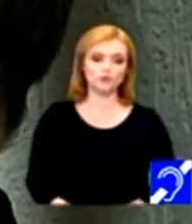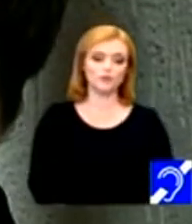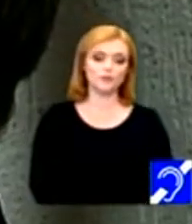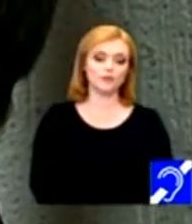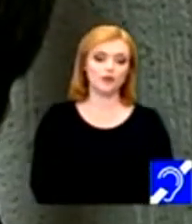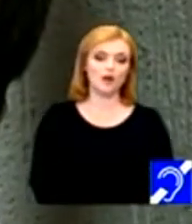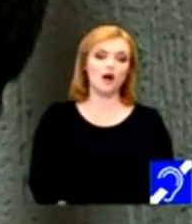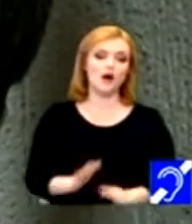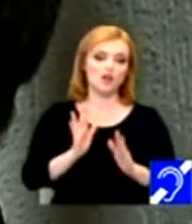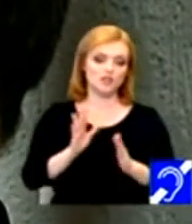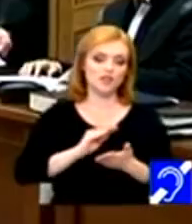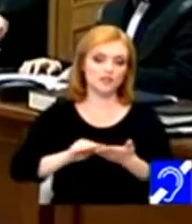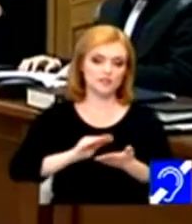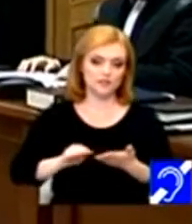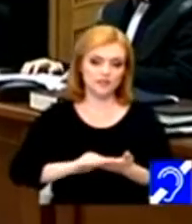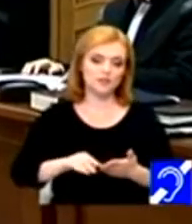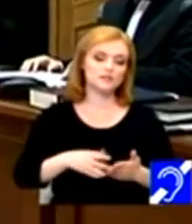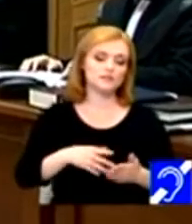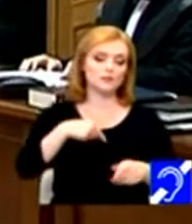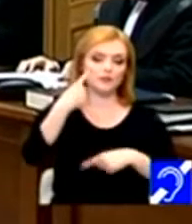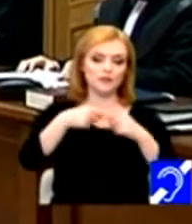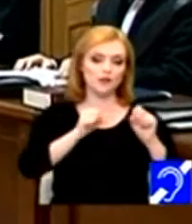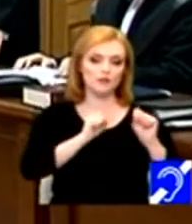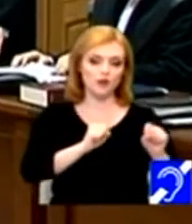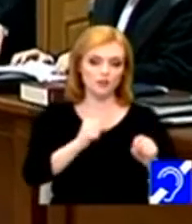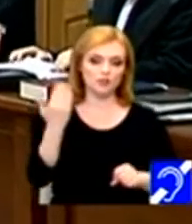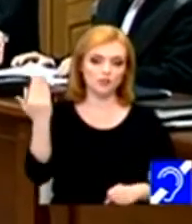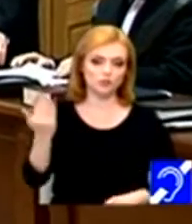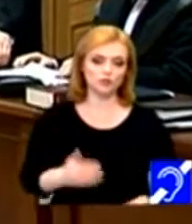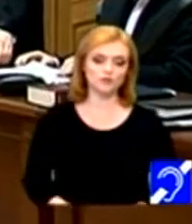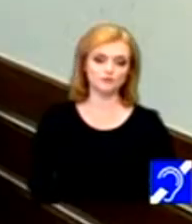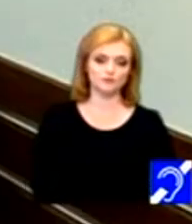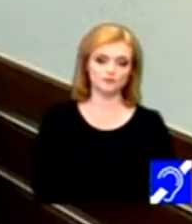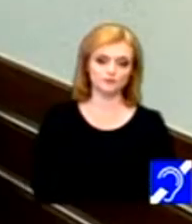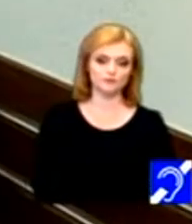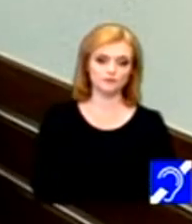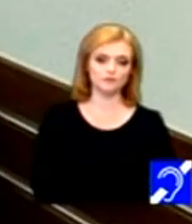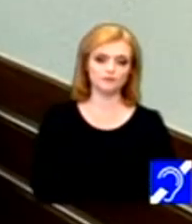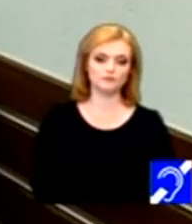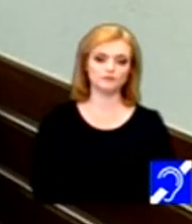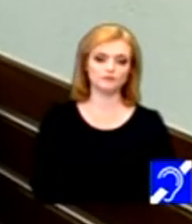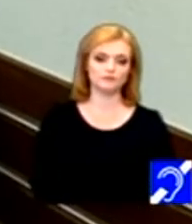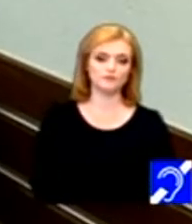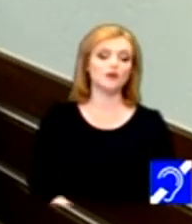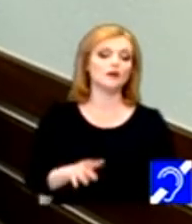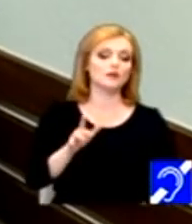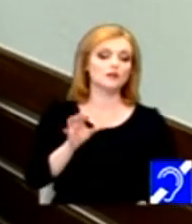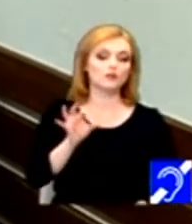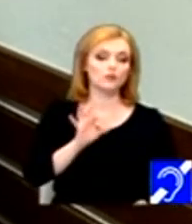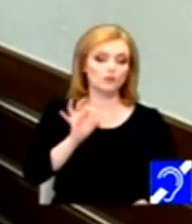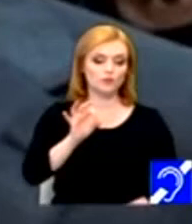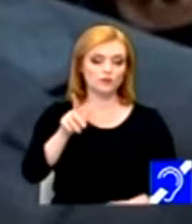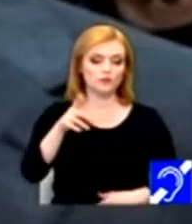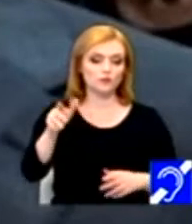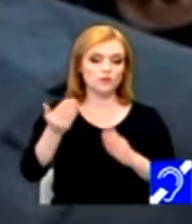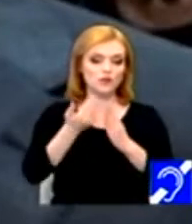Se arată într-un comunicat emis de avocații lui Vlad Filat, care fac referire și la declarațiile Maie Sandu, dar și a lui Andrei Năstase privind eliberarea